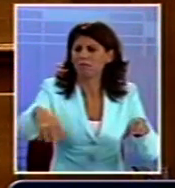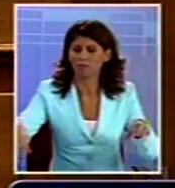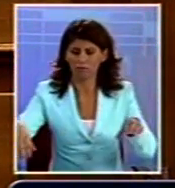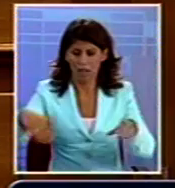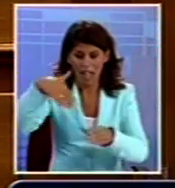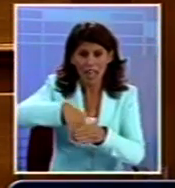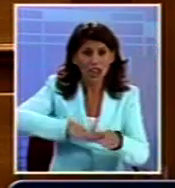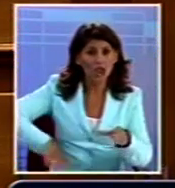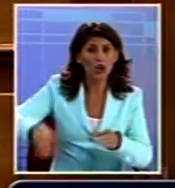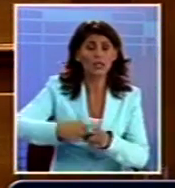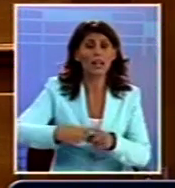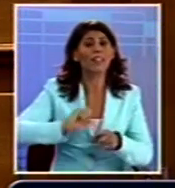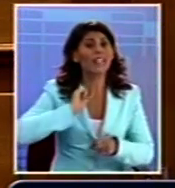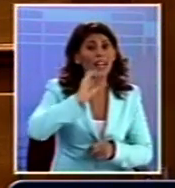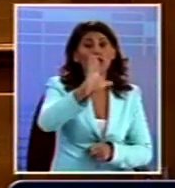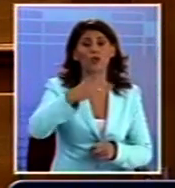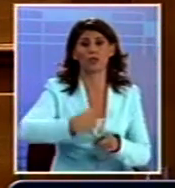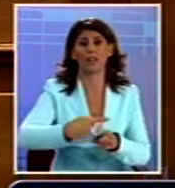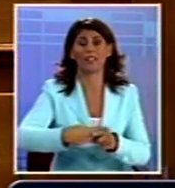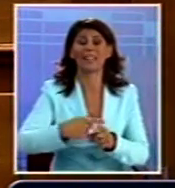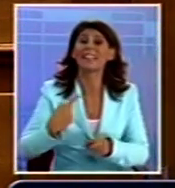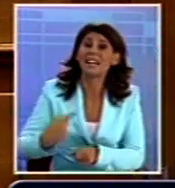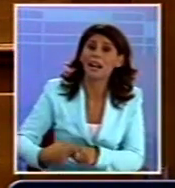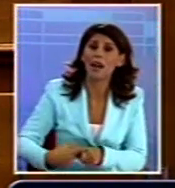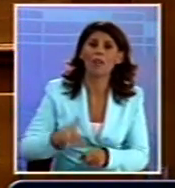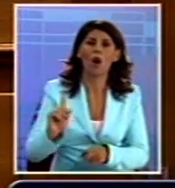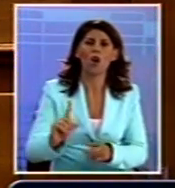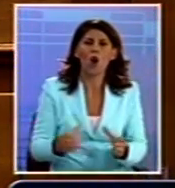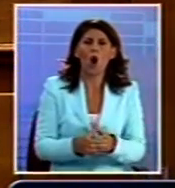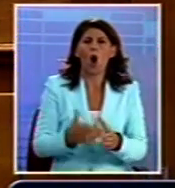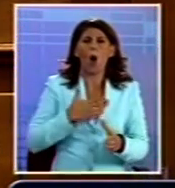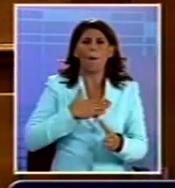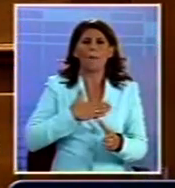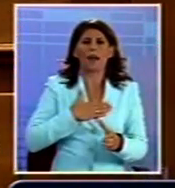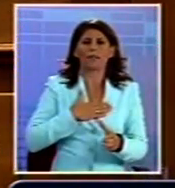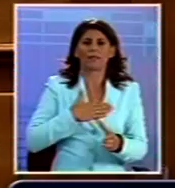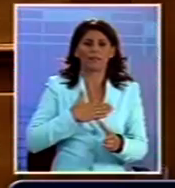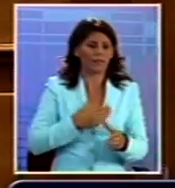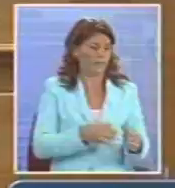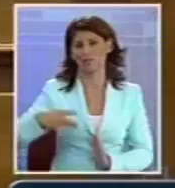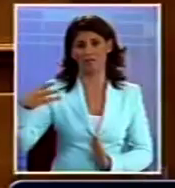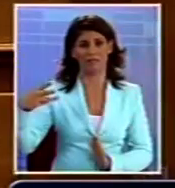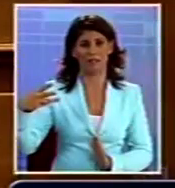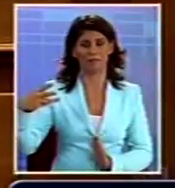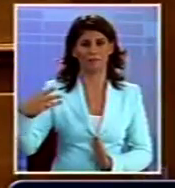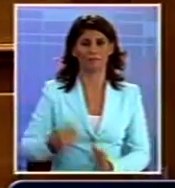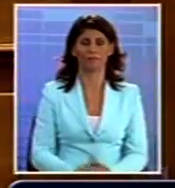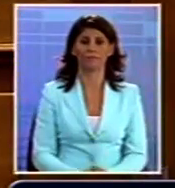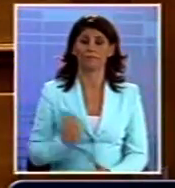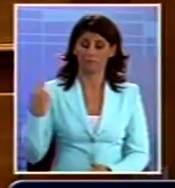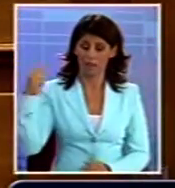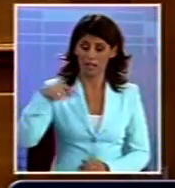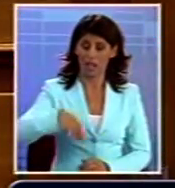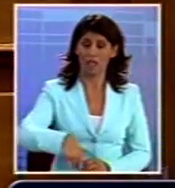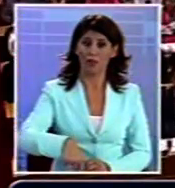και εκτός της χώρας, για την Ελλάδα, όχι για να κάνω το κομμάτι μου στις συνιστώσεις, κύριε Τσίπρα. Βρισκόμαστε εδώ